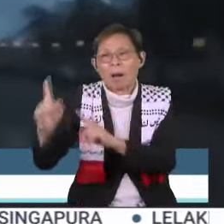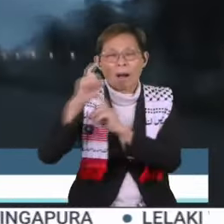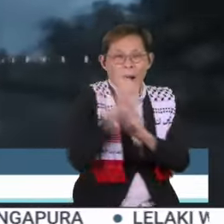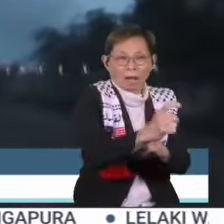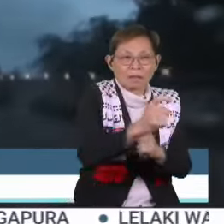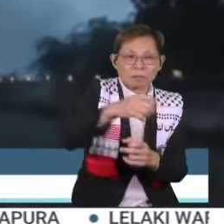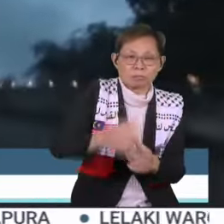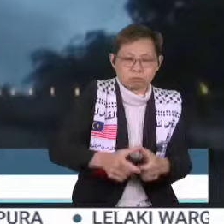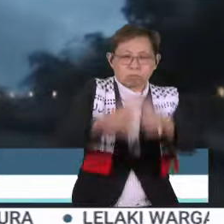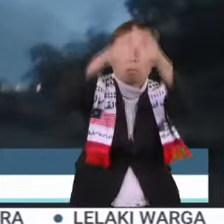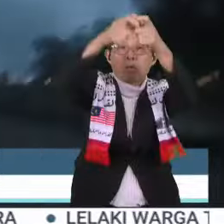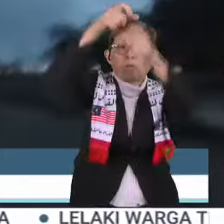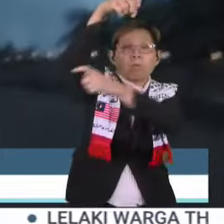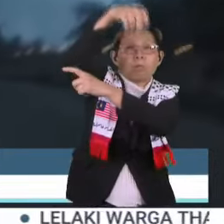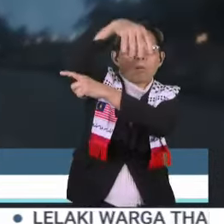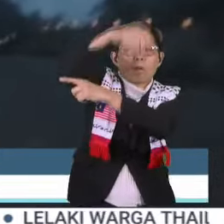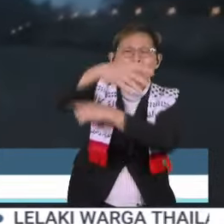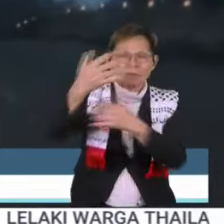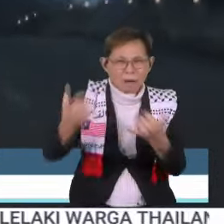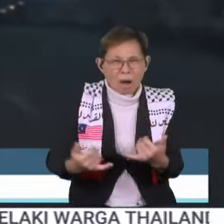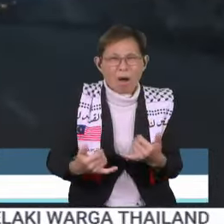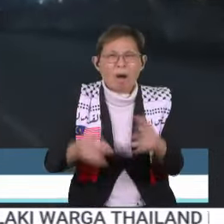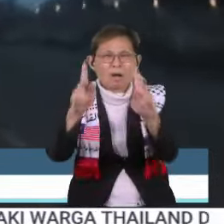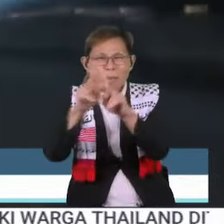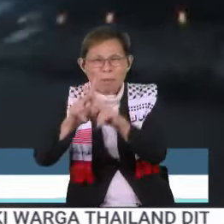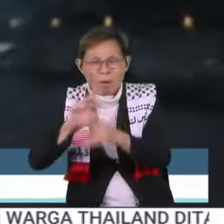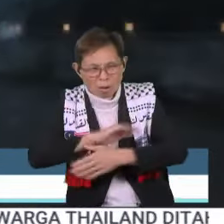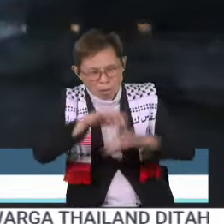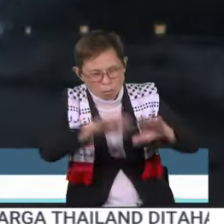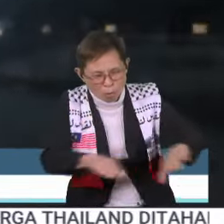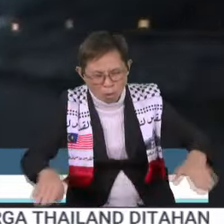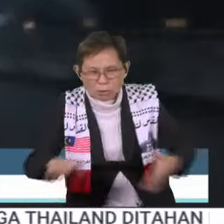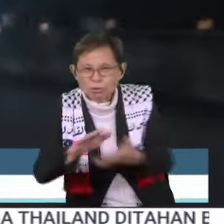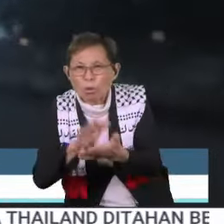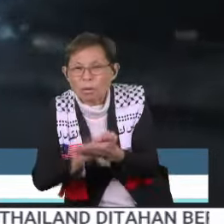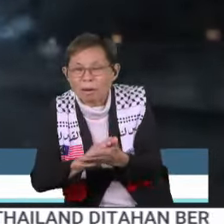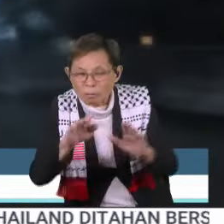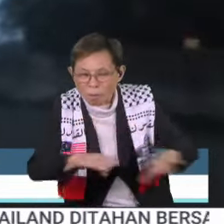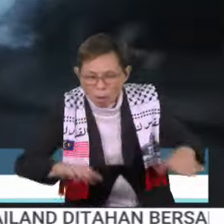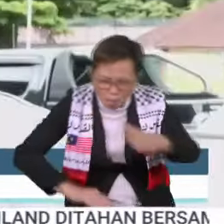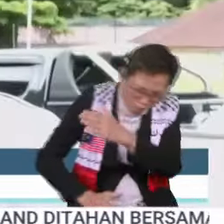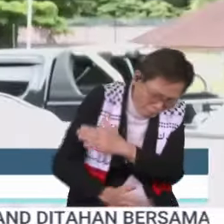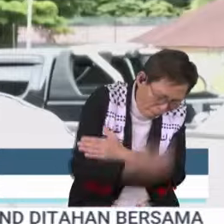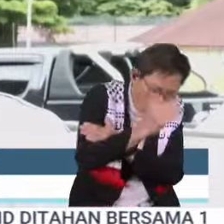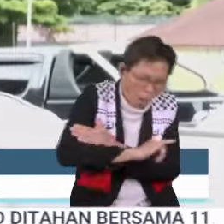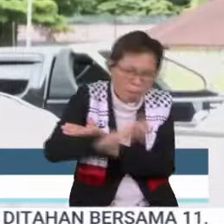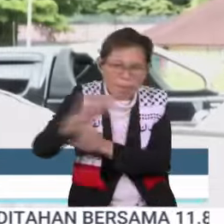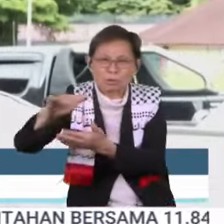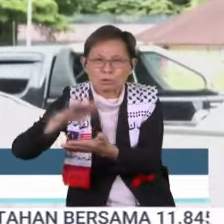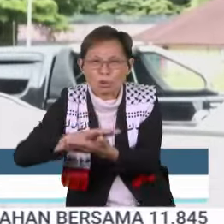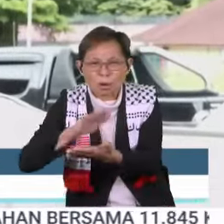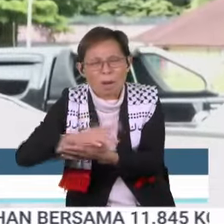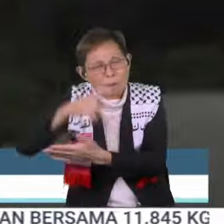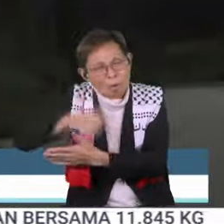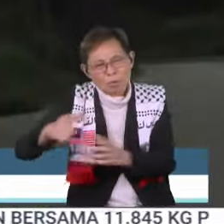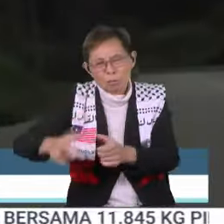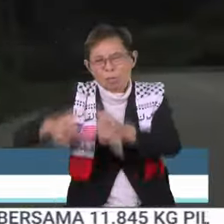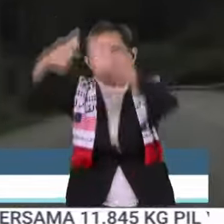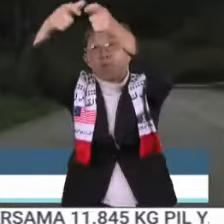pasal kebanyakan sekarang setiap kampung tu anak-anak budak sekolah ni dia subuh lagi dia perlu benda